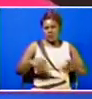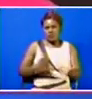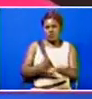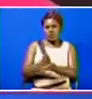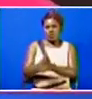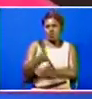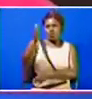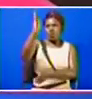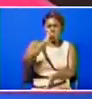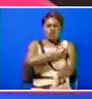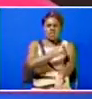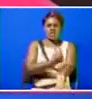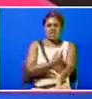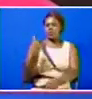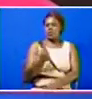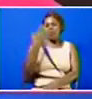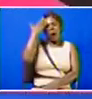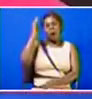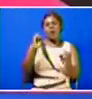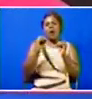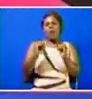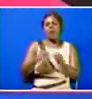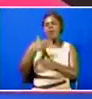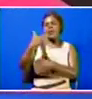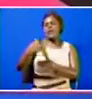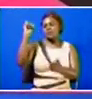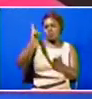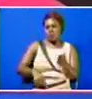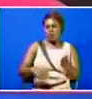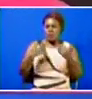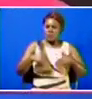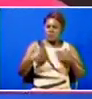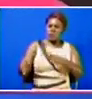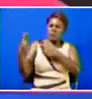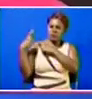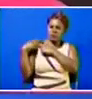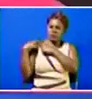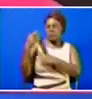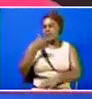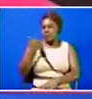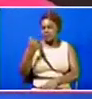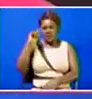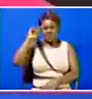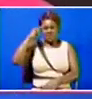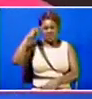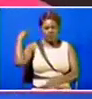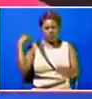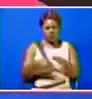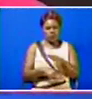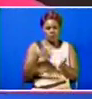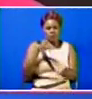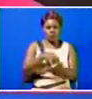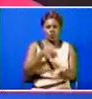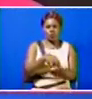Mungu, wasijue yale ambayo yatawafika. Sasa ni jukumu la wadau husika kutathmini hali hii